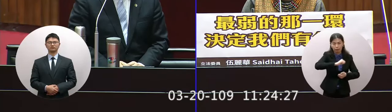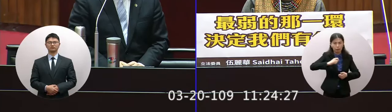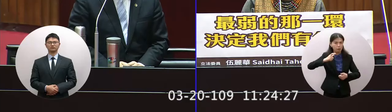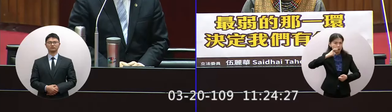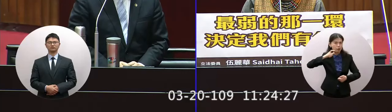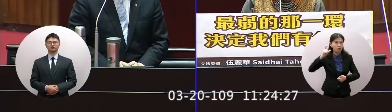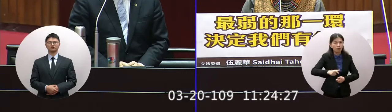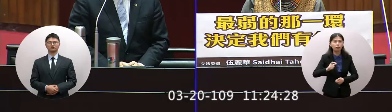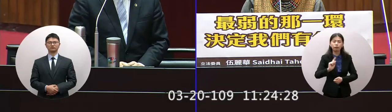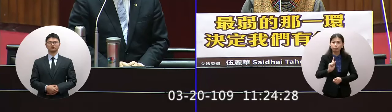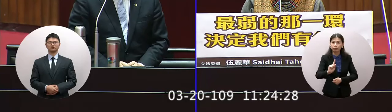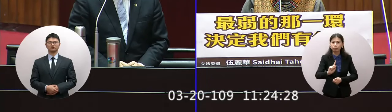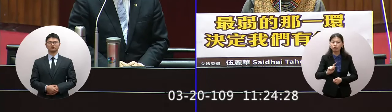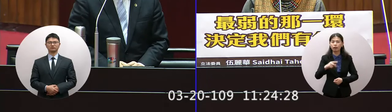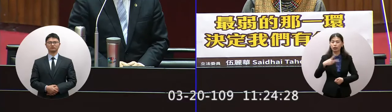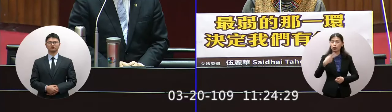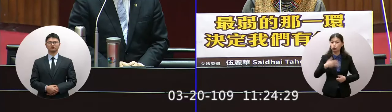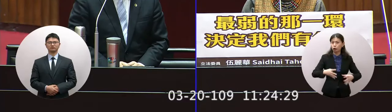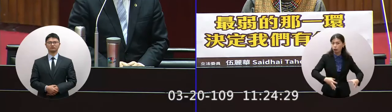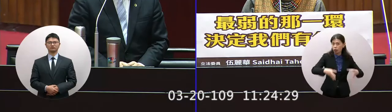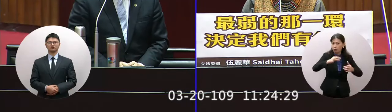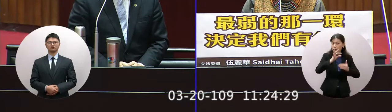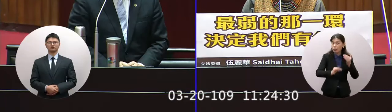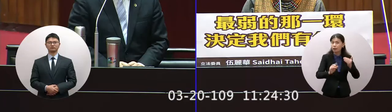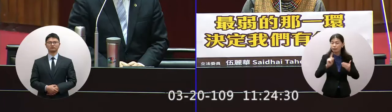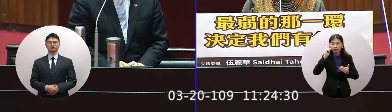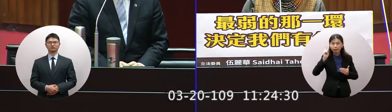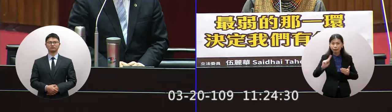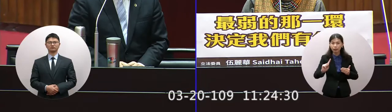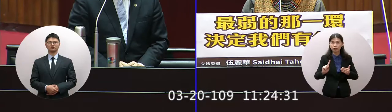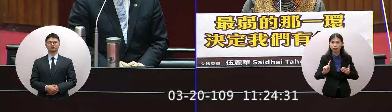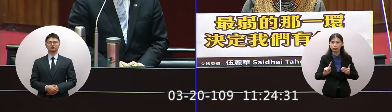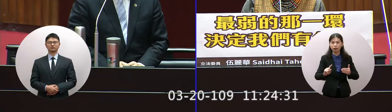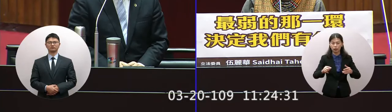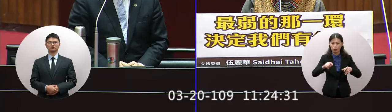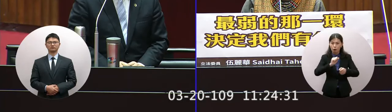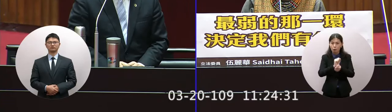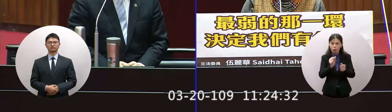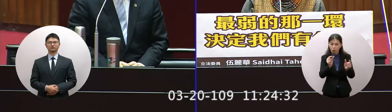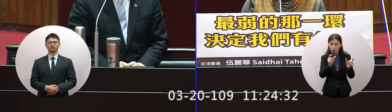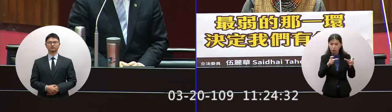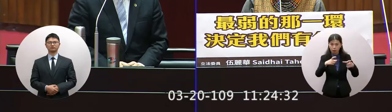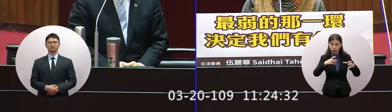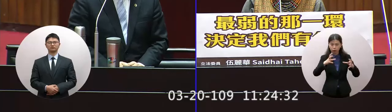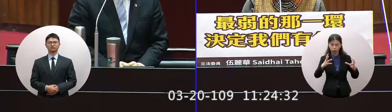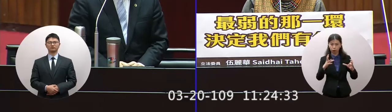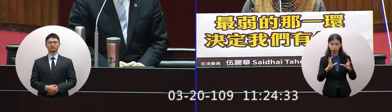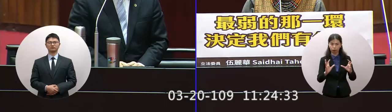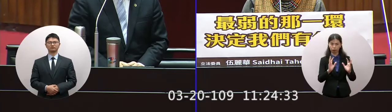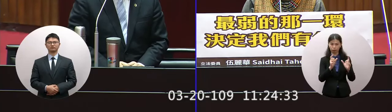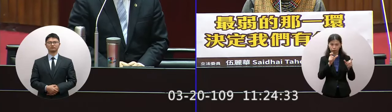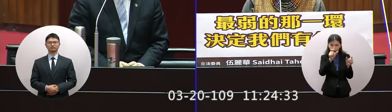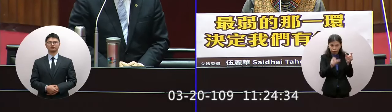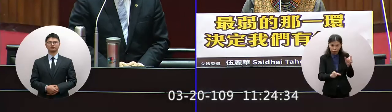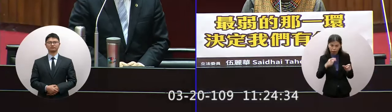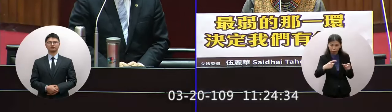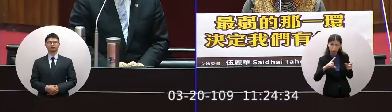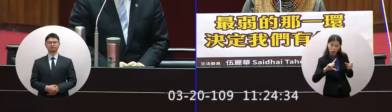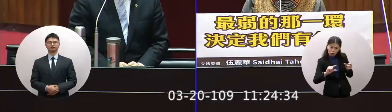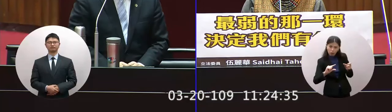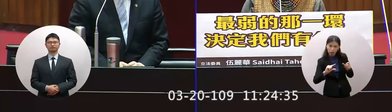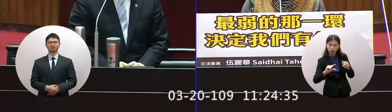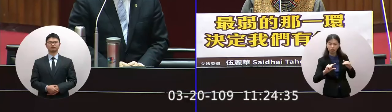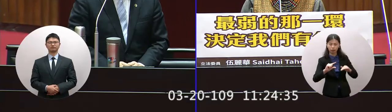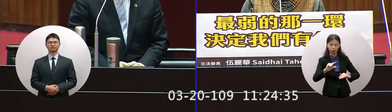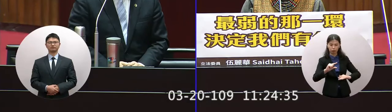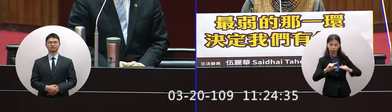度。那水桶定律也告诉我们，最短的那个木板它可以决定这个水桶可以装多少的